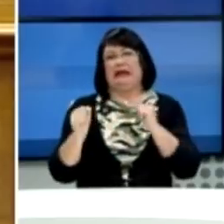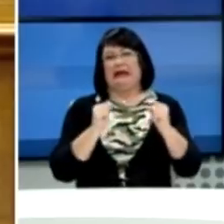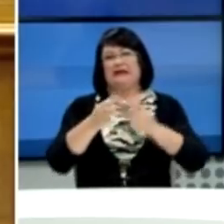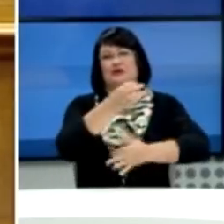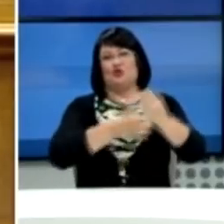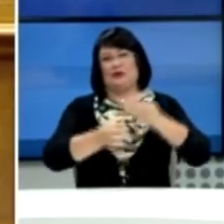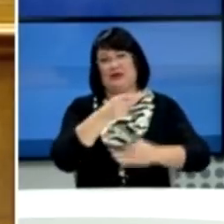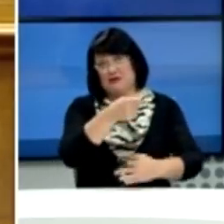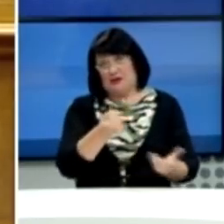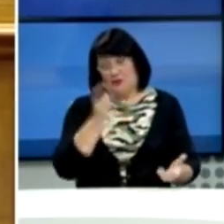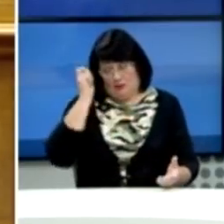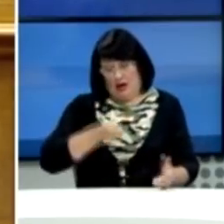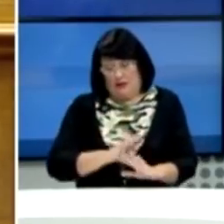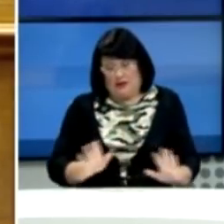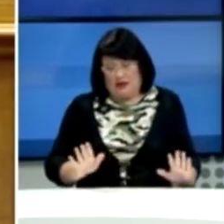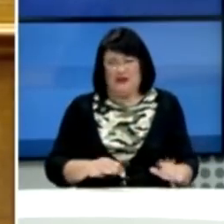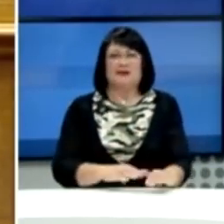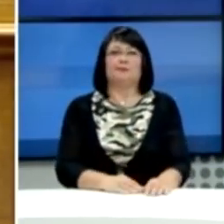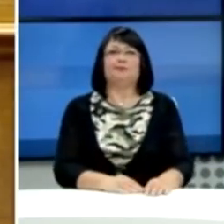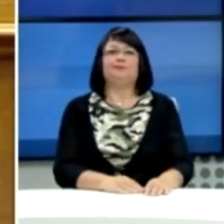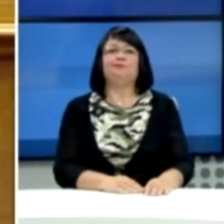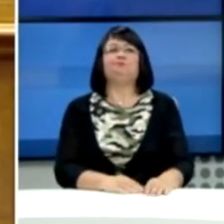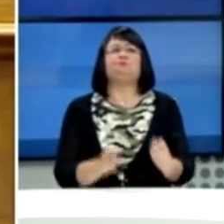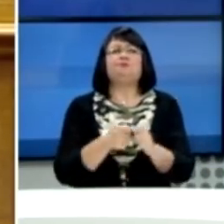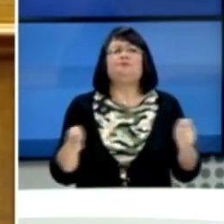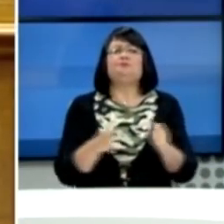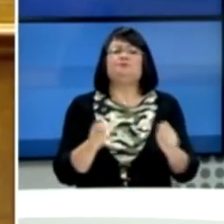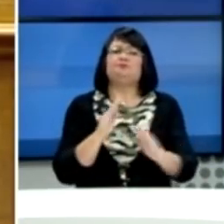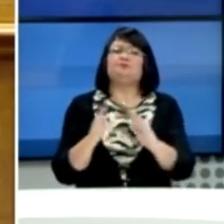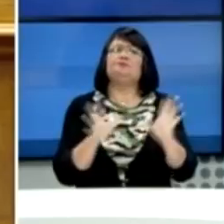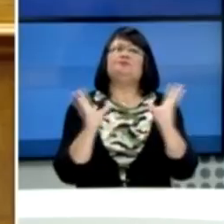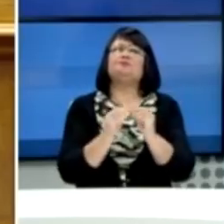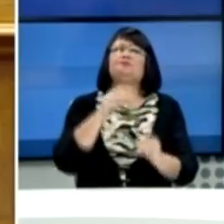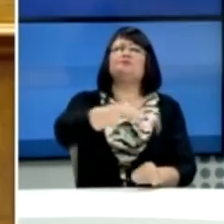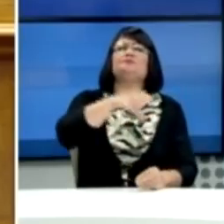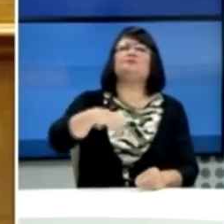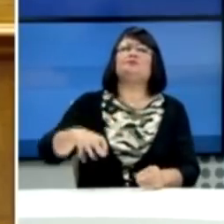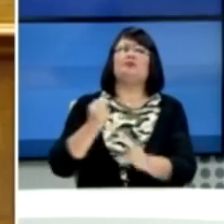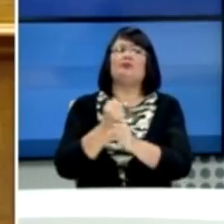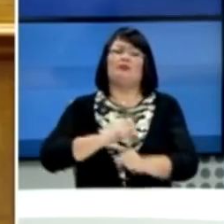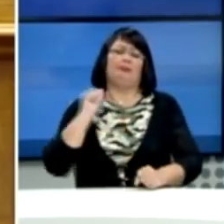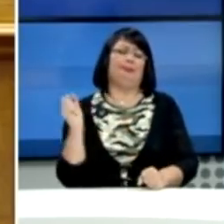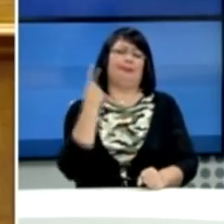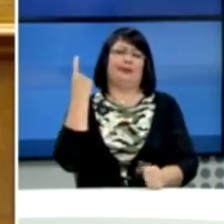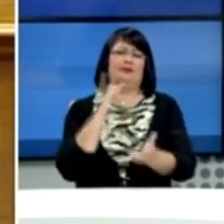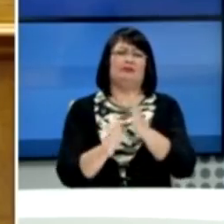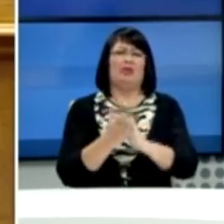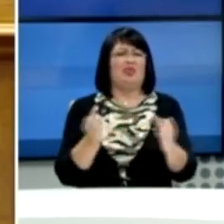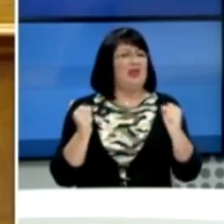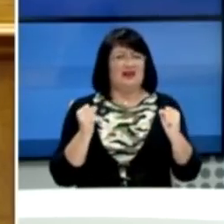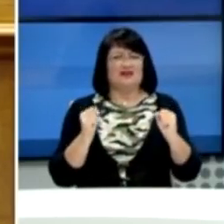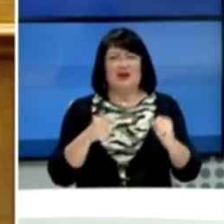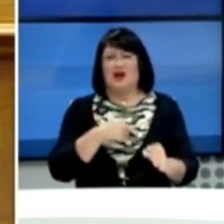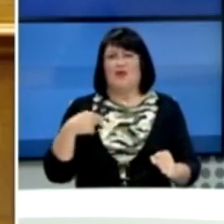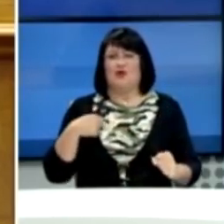παραδέχεστε. Δεν φτάνει που τα μέτρα προστασίας στους χώρους δουλειάς έχουν γίνει κουρελόχαρτα, που η